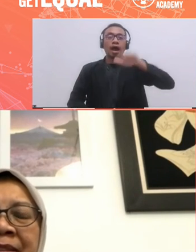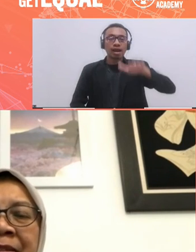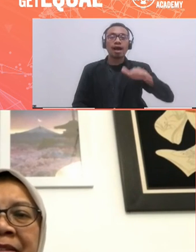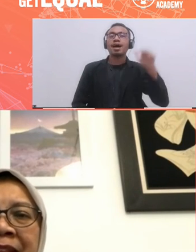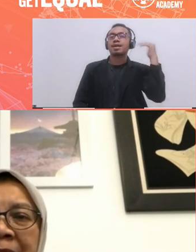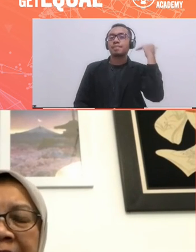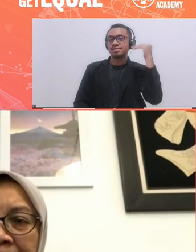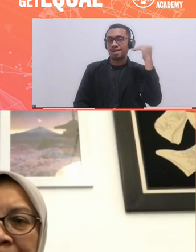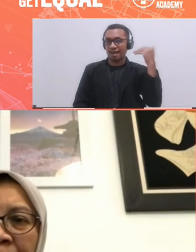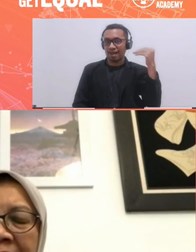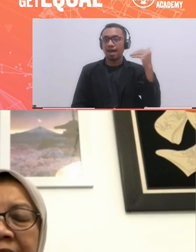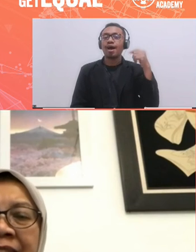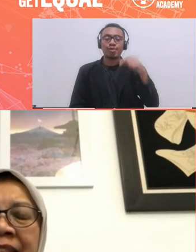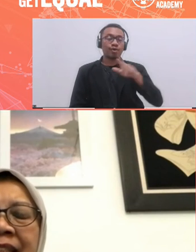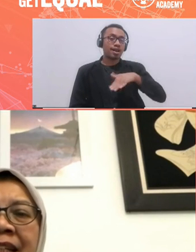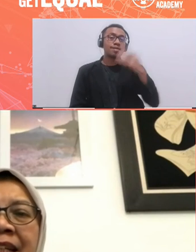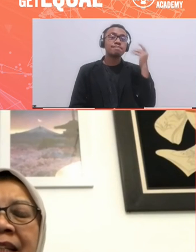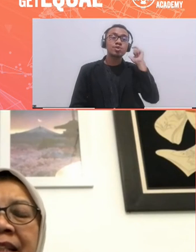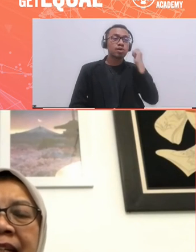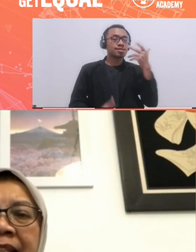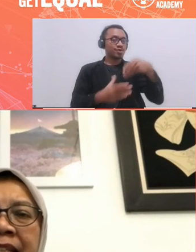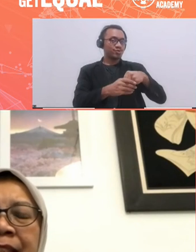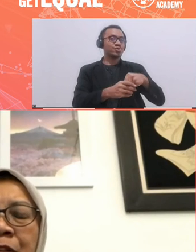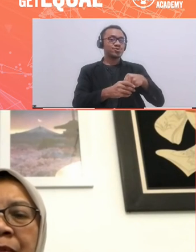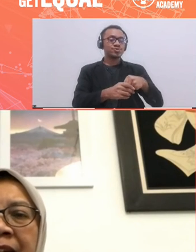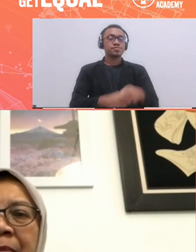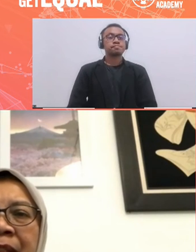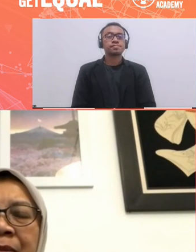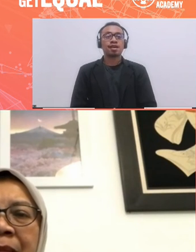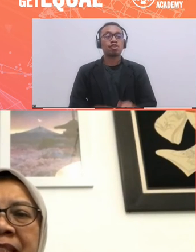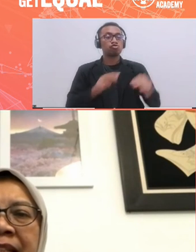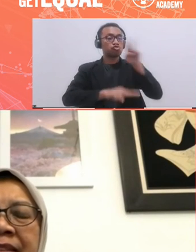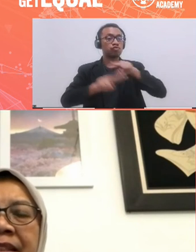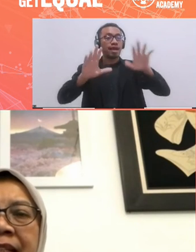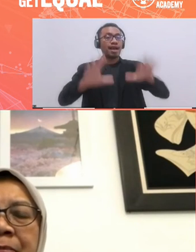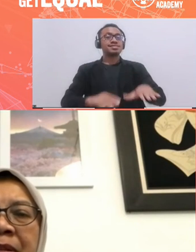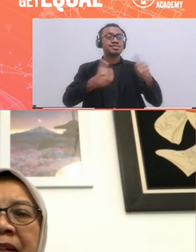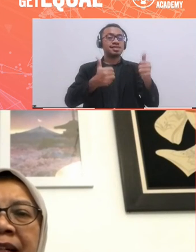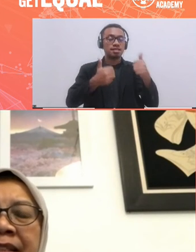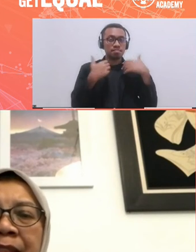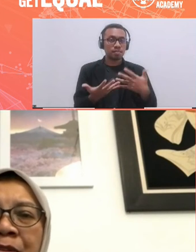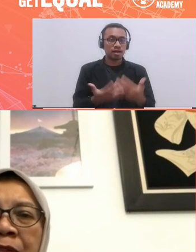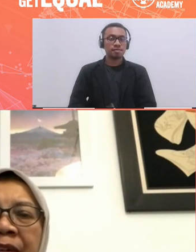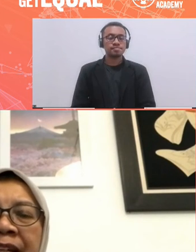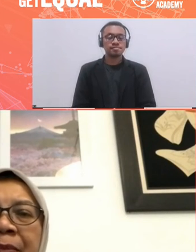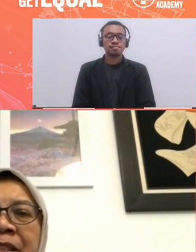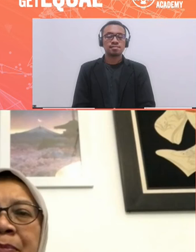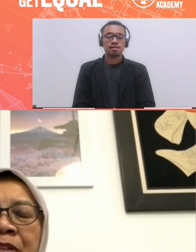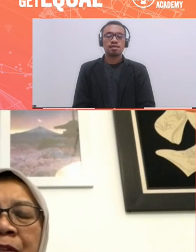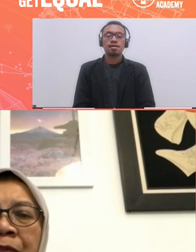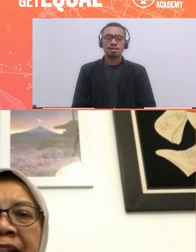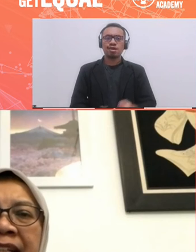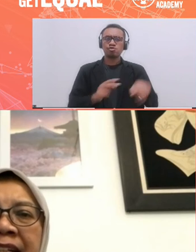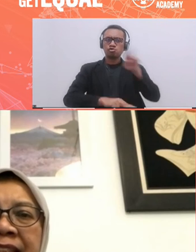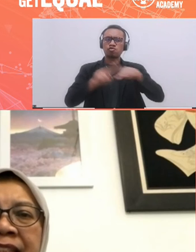termasuk anak perempuan. Nah, dari hasil survei kami itu, kami sangat jelas bahwa ada satu survei yang kami